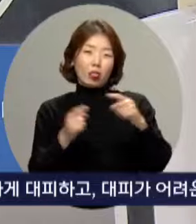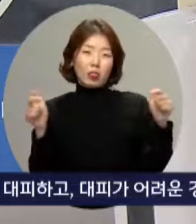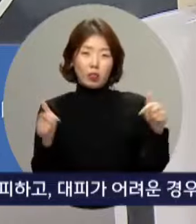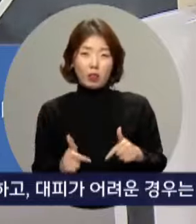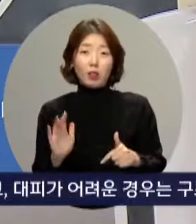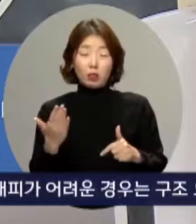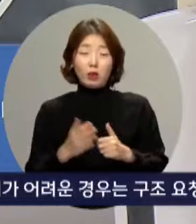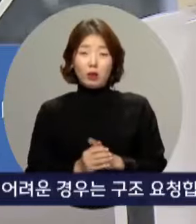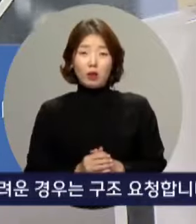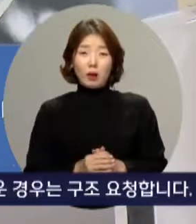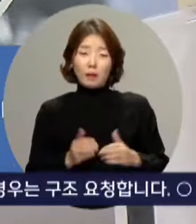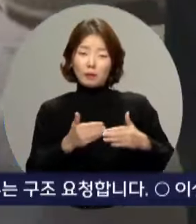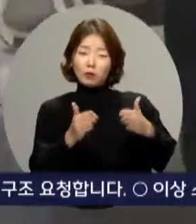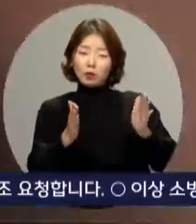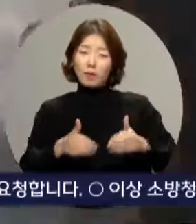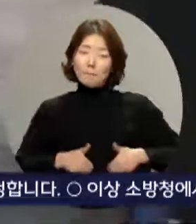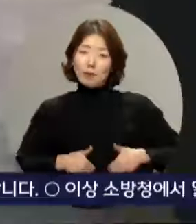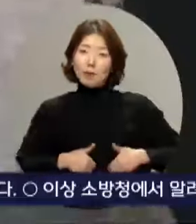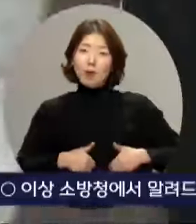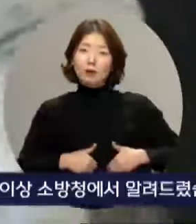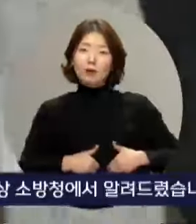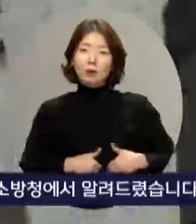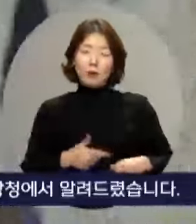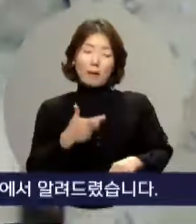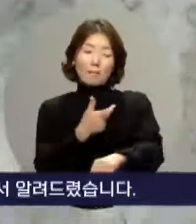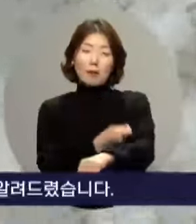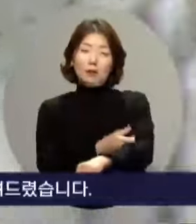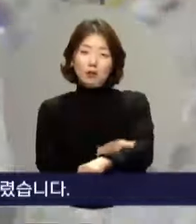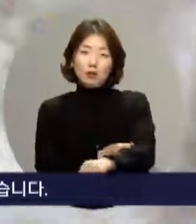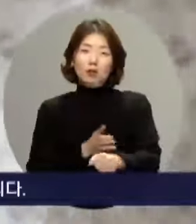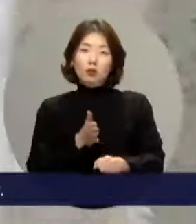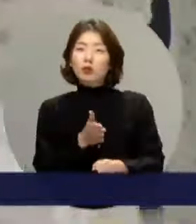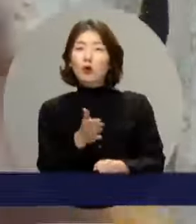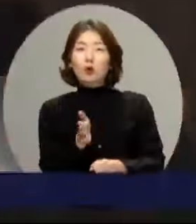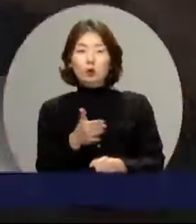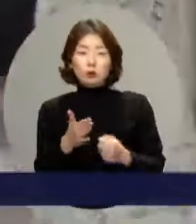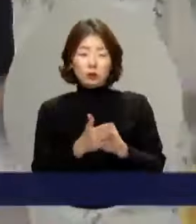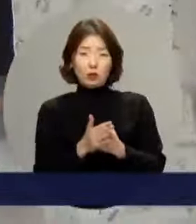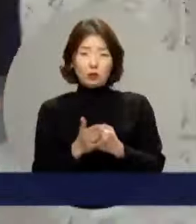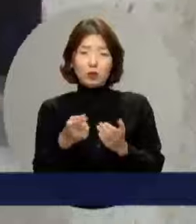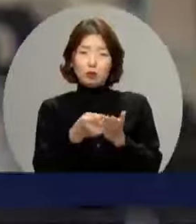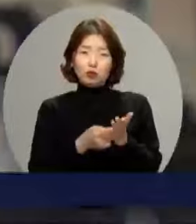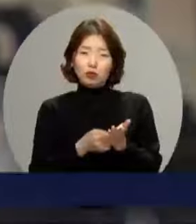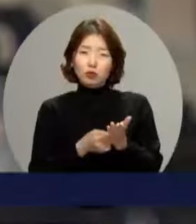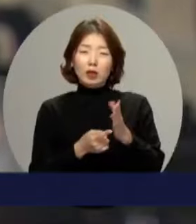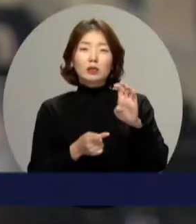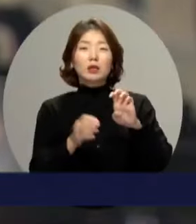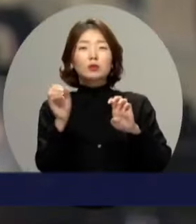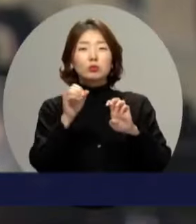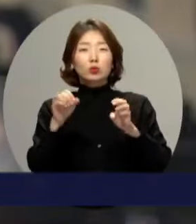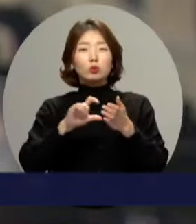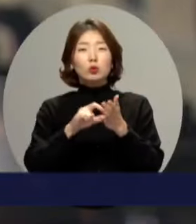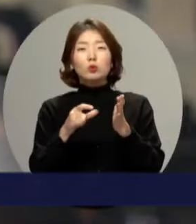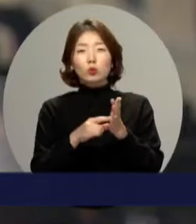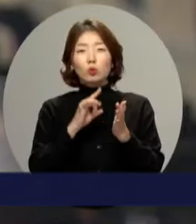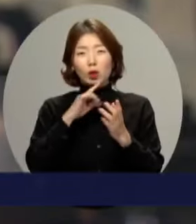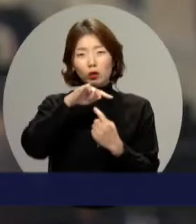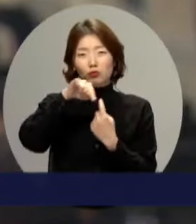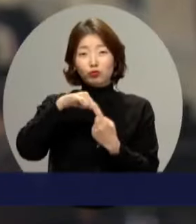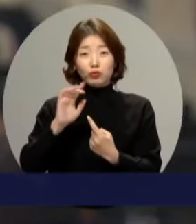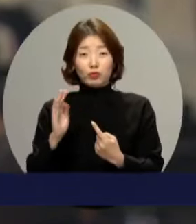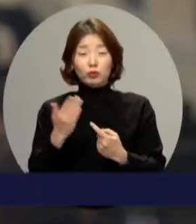줄었습니다. 수술실의 필수 의료 인력인 마취과 전공의들이 없어 20개 수술실 중 40%가량만